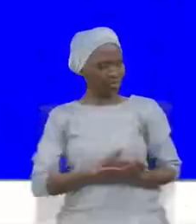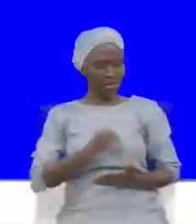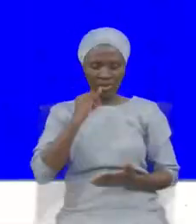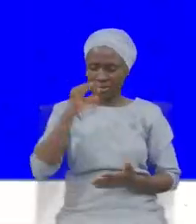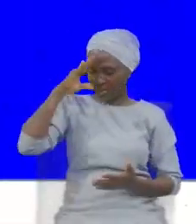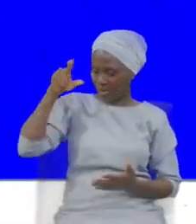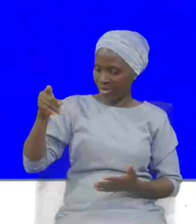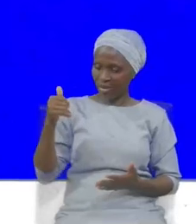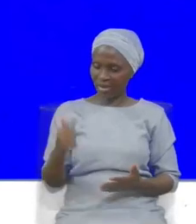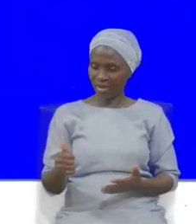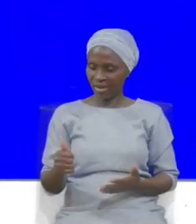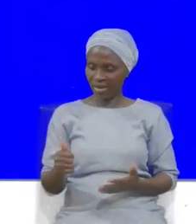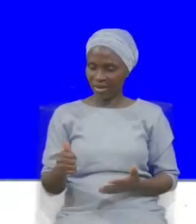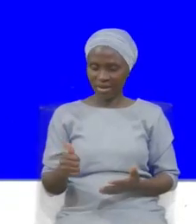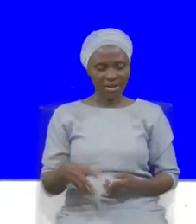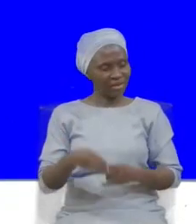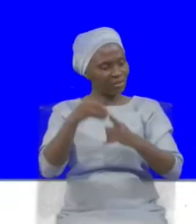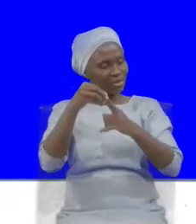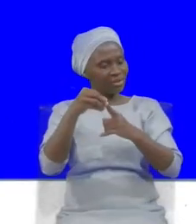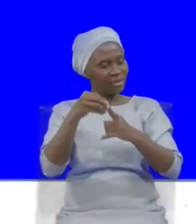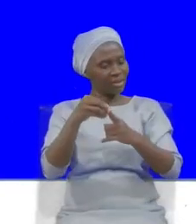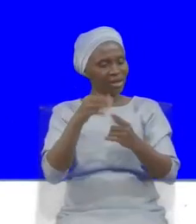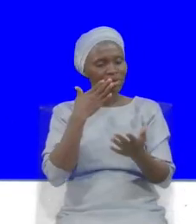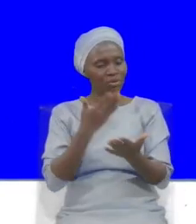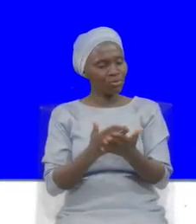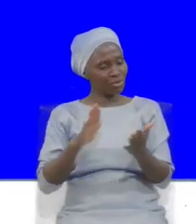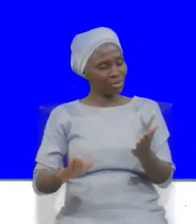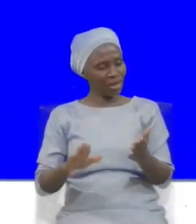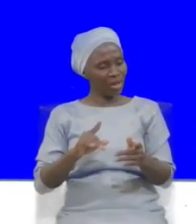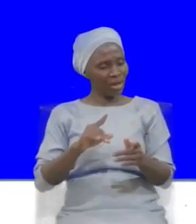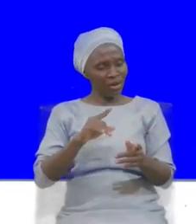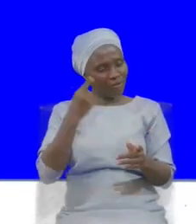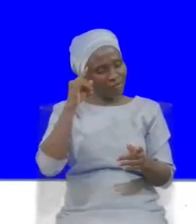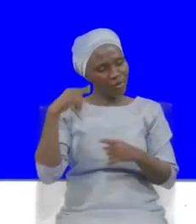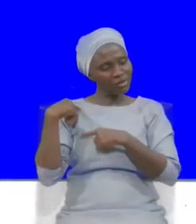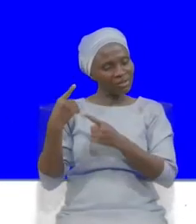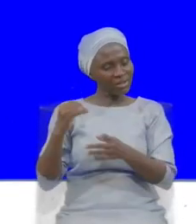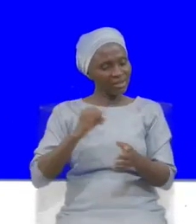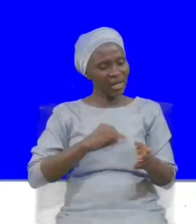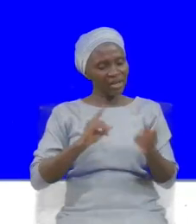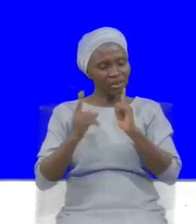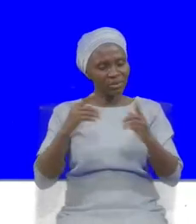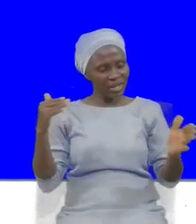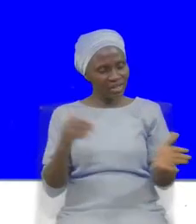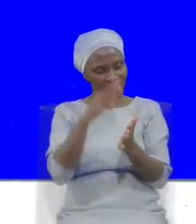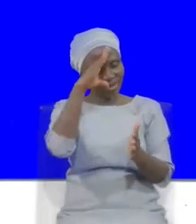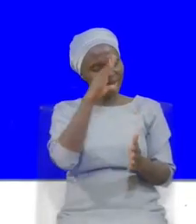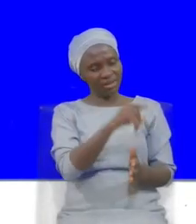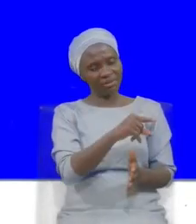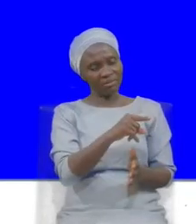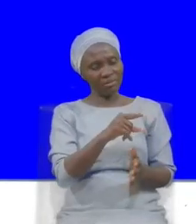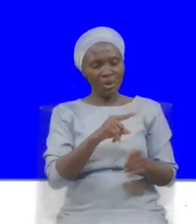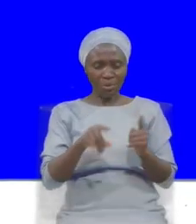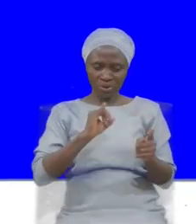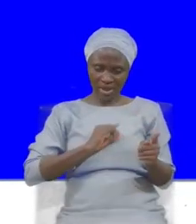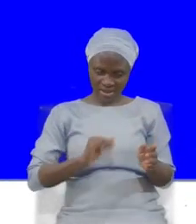délices, car plus je parle de lui, plus encore son souvenir est en moi.